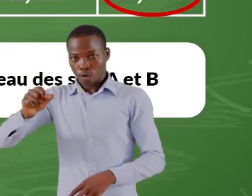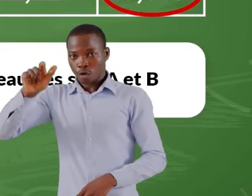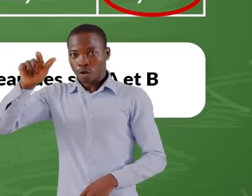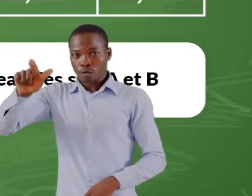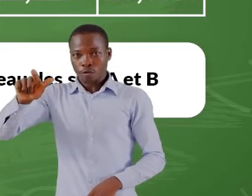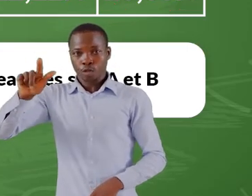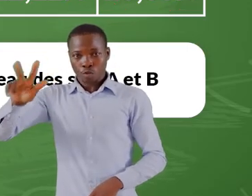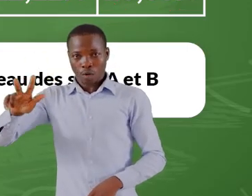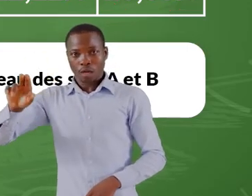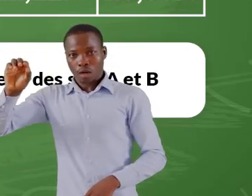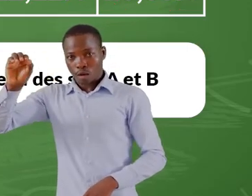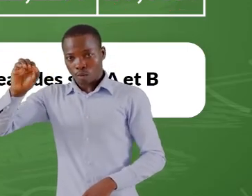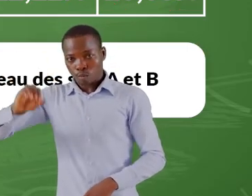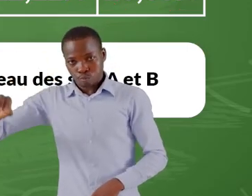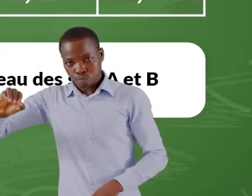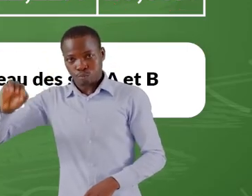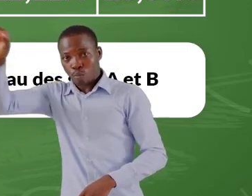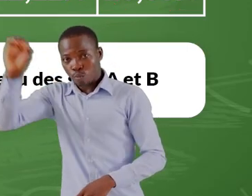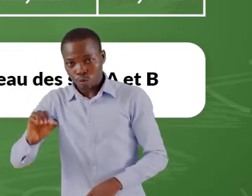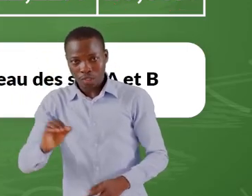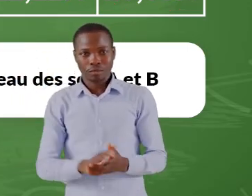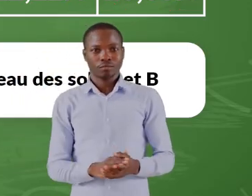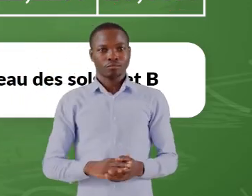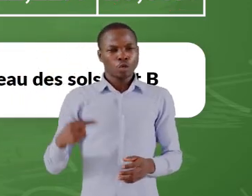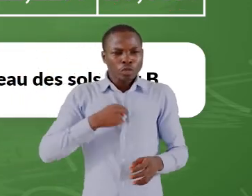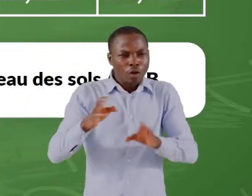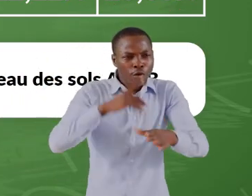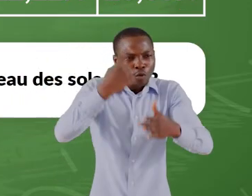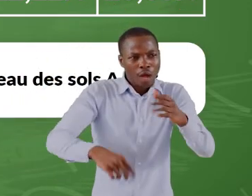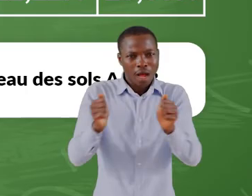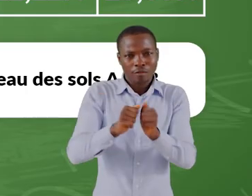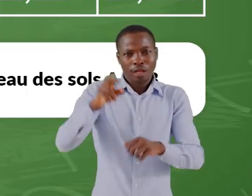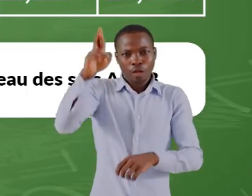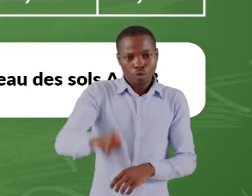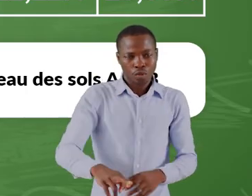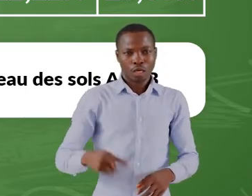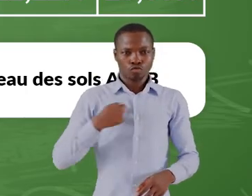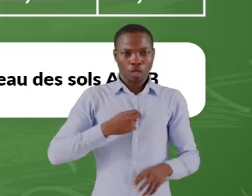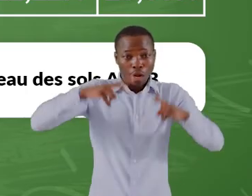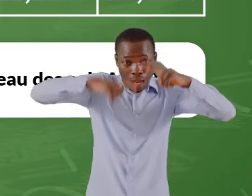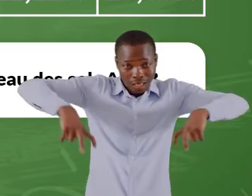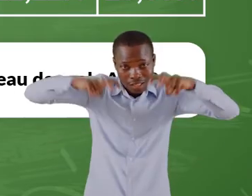23,33%. Qu'allons-nous faire de ces résultats? Nous allons les analyser.